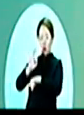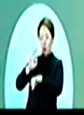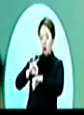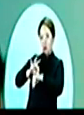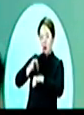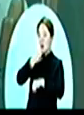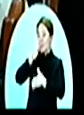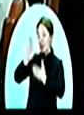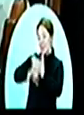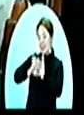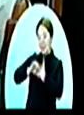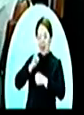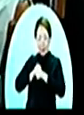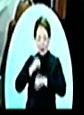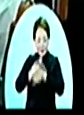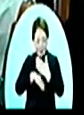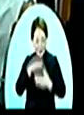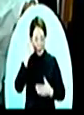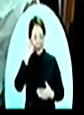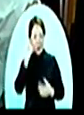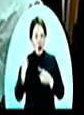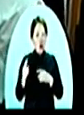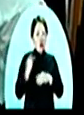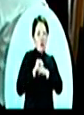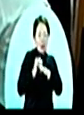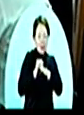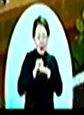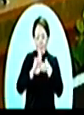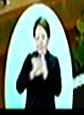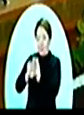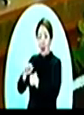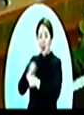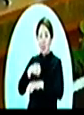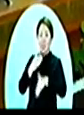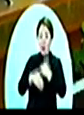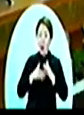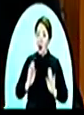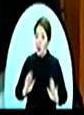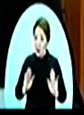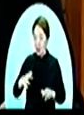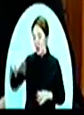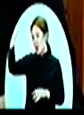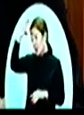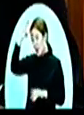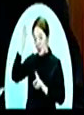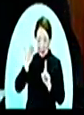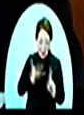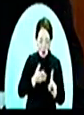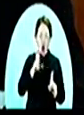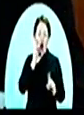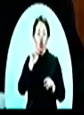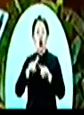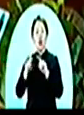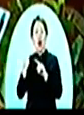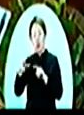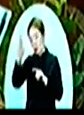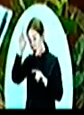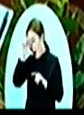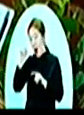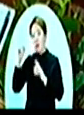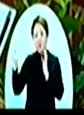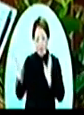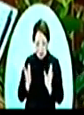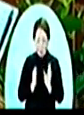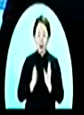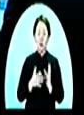халдвараас урьдчилан сэргийлэх арга хэмжээг хагас өндөржүүлсэн байдлаар авч хэрэгжүүлсээр байгаа бөгөөд засгийн газар хүнс хөдөө аж ахуй хөнгөн